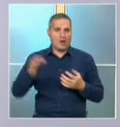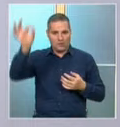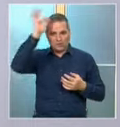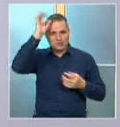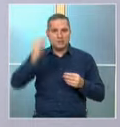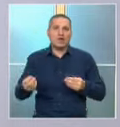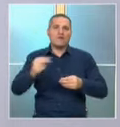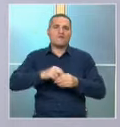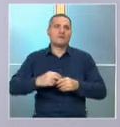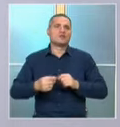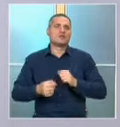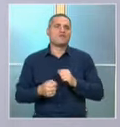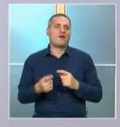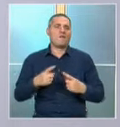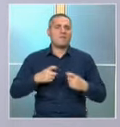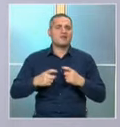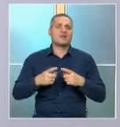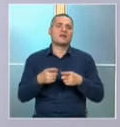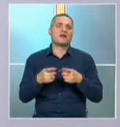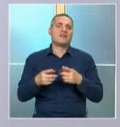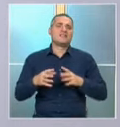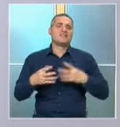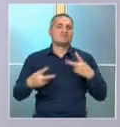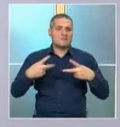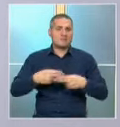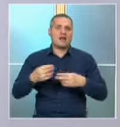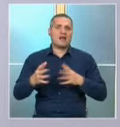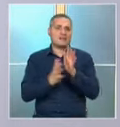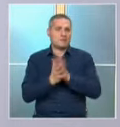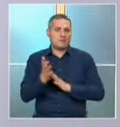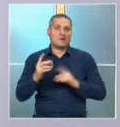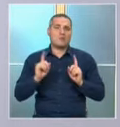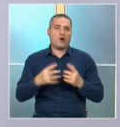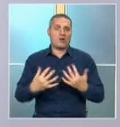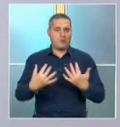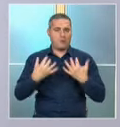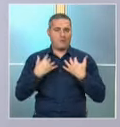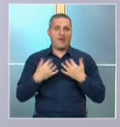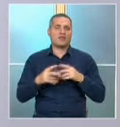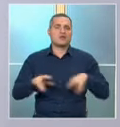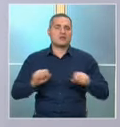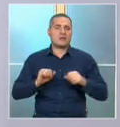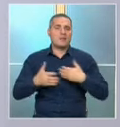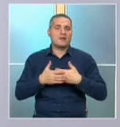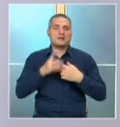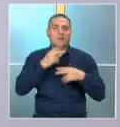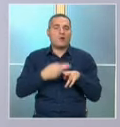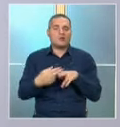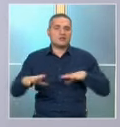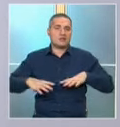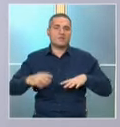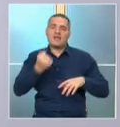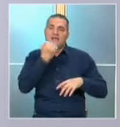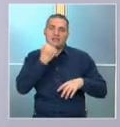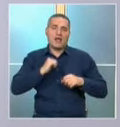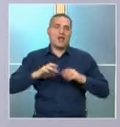учениците се включват в битката за спиране на замърсяването и могат ли да повлияят и на родители и близки за по-чисти градове, села